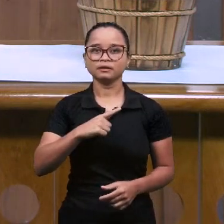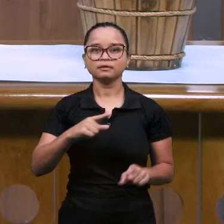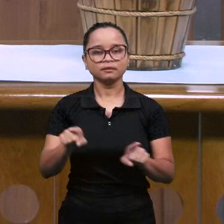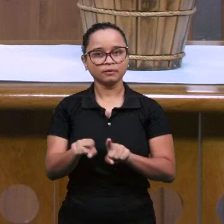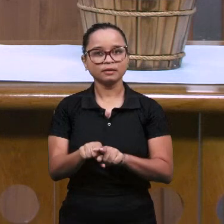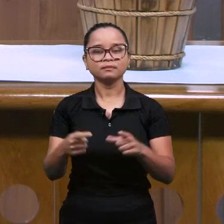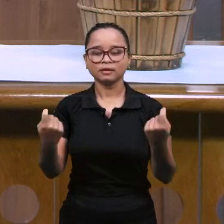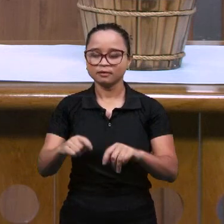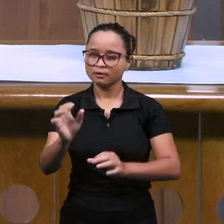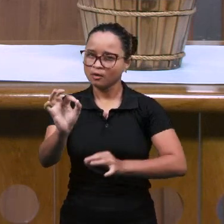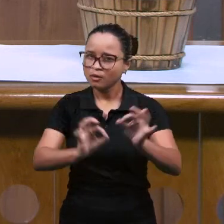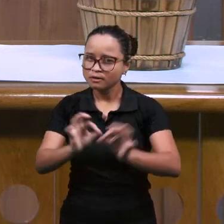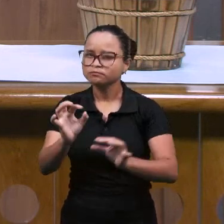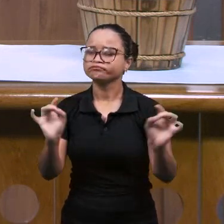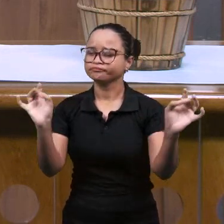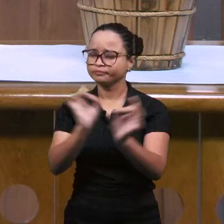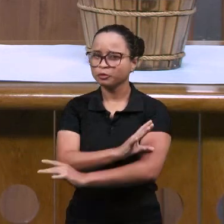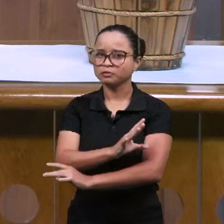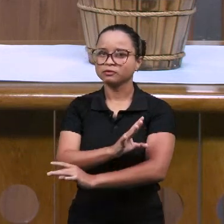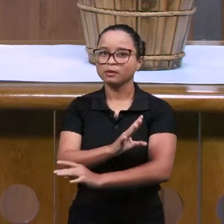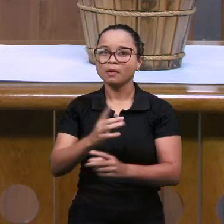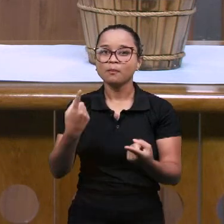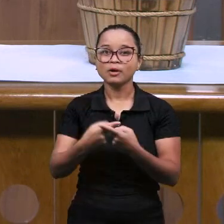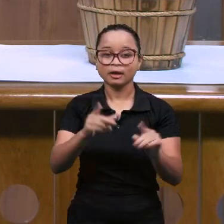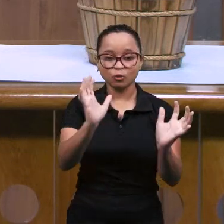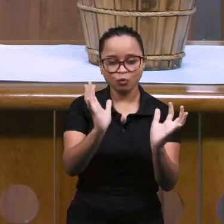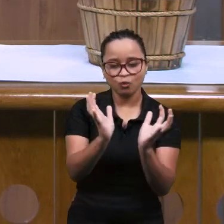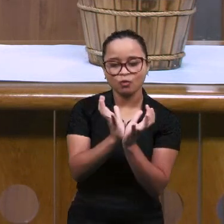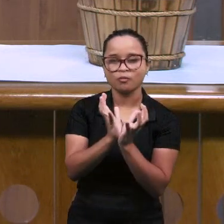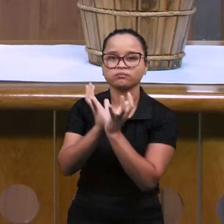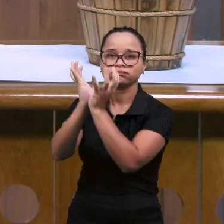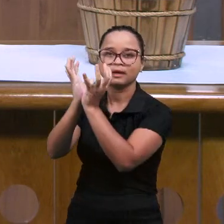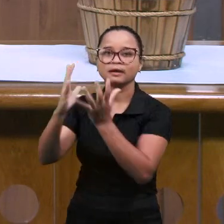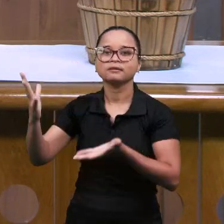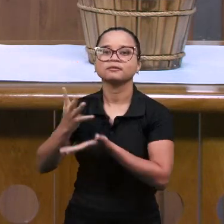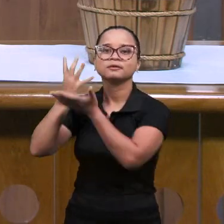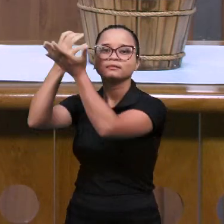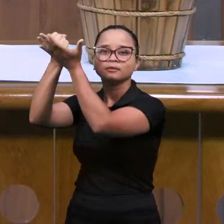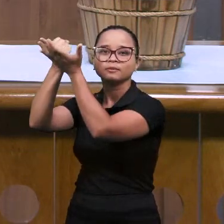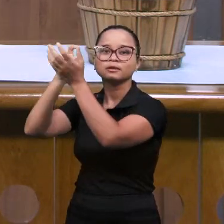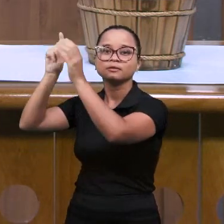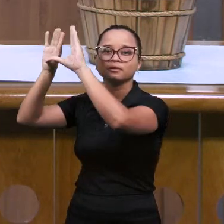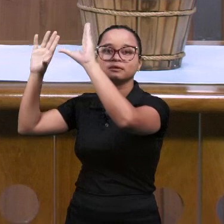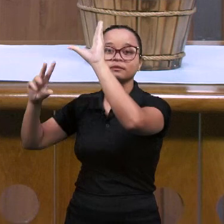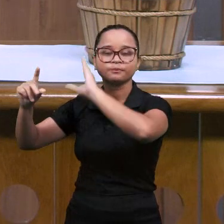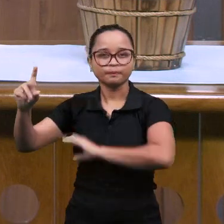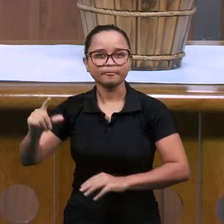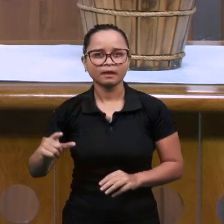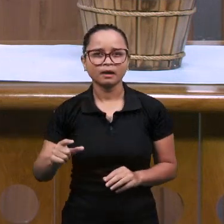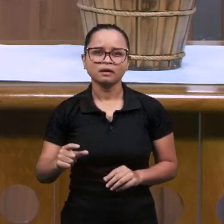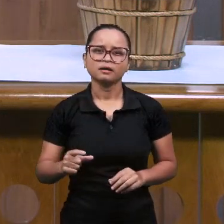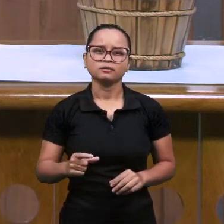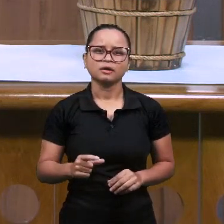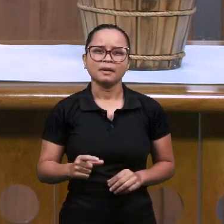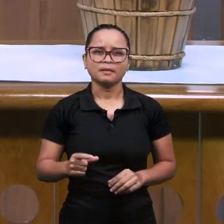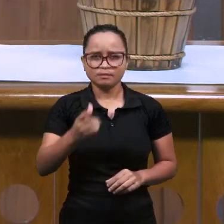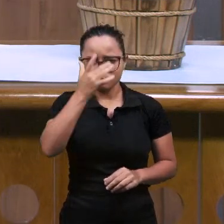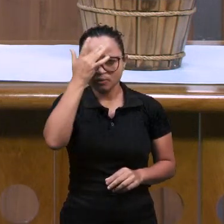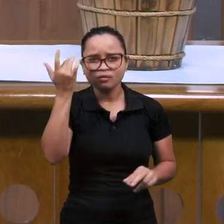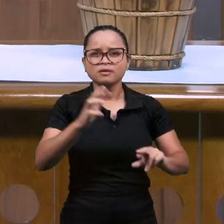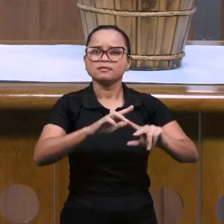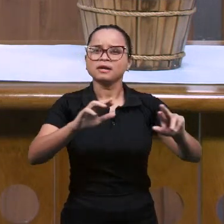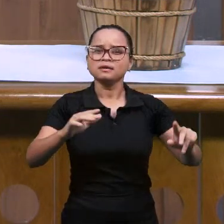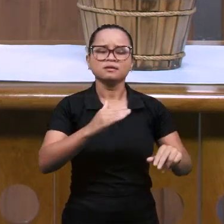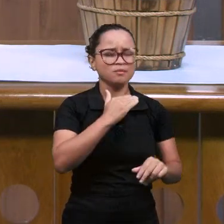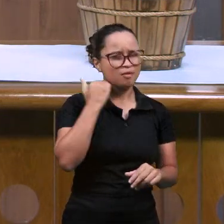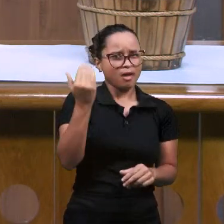traverser ensemble, c'est-à-dire pour l'enlèvement de l'Église. Beaucoup seront appelés avant. Aujourd'hui,